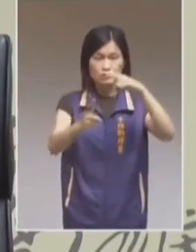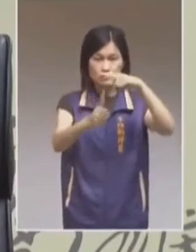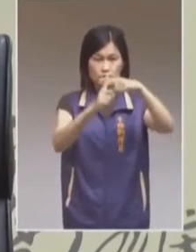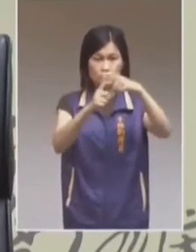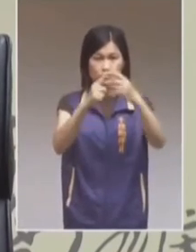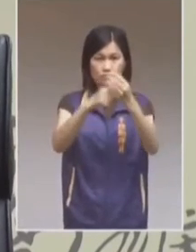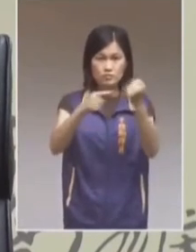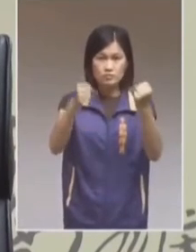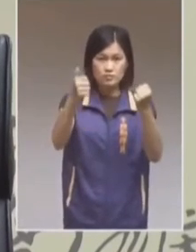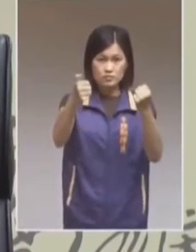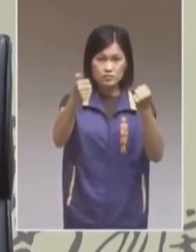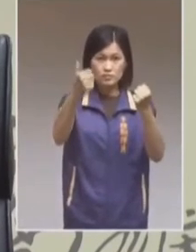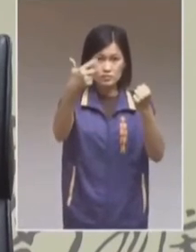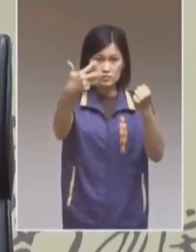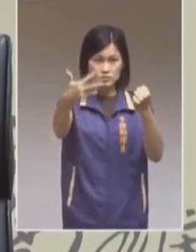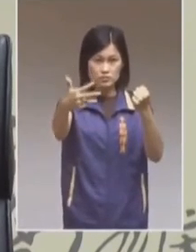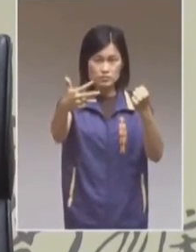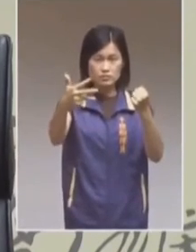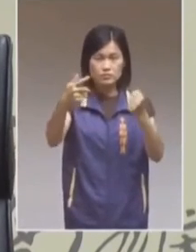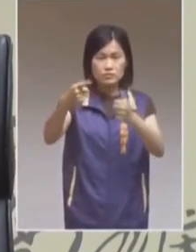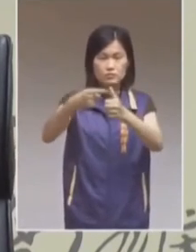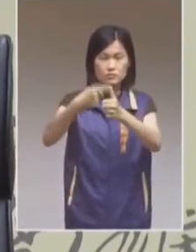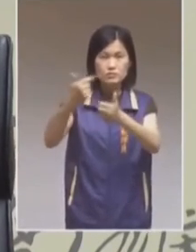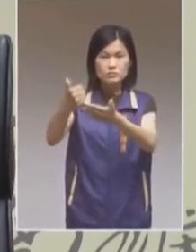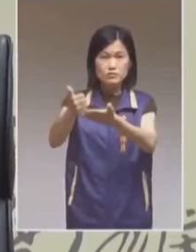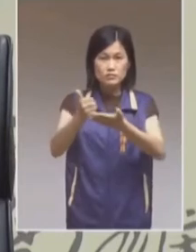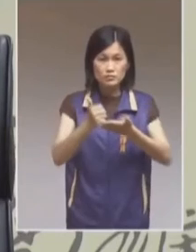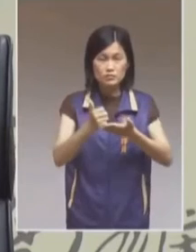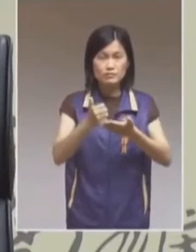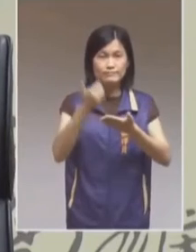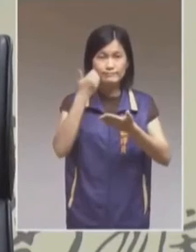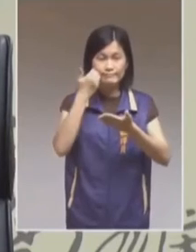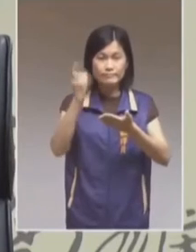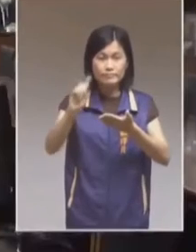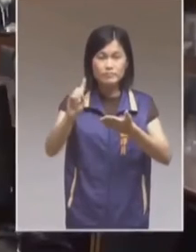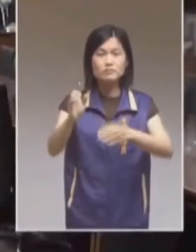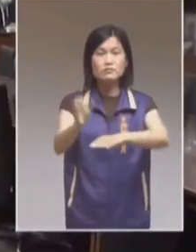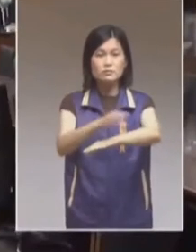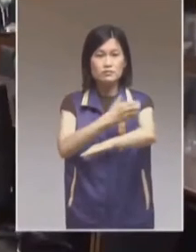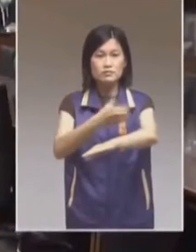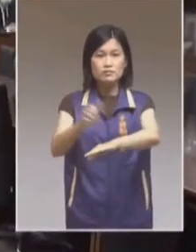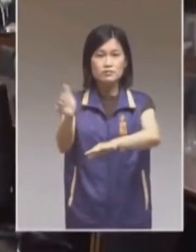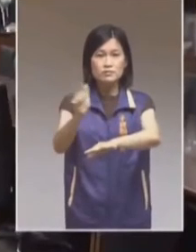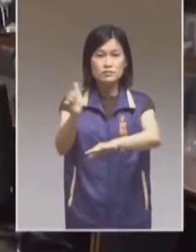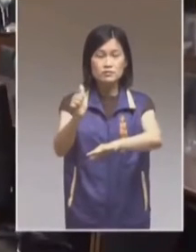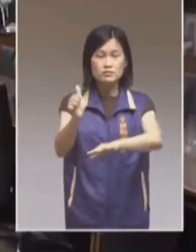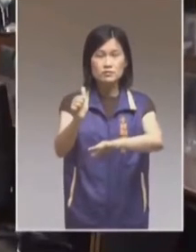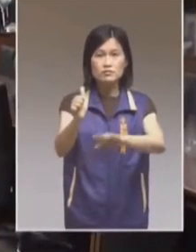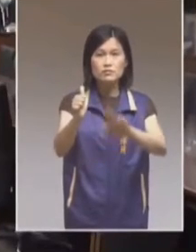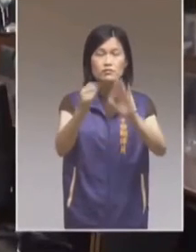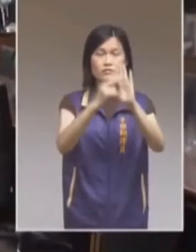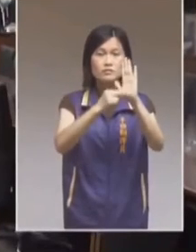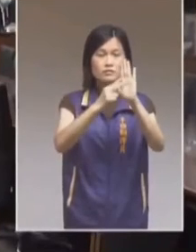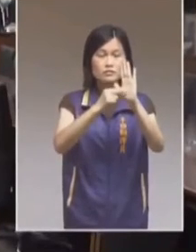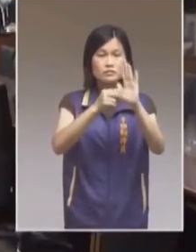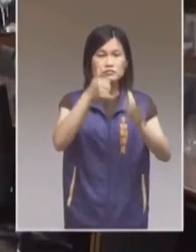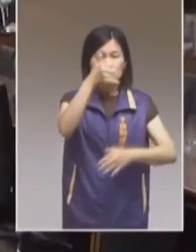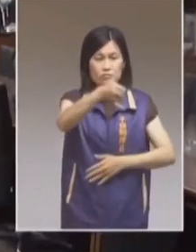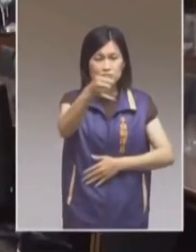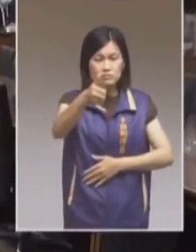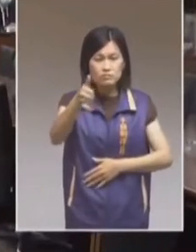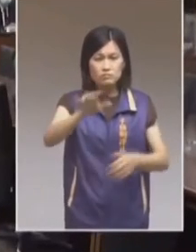例，那我先请潘基正来说明整个疫调跟足